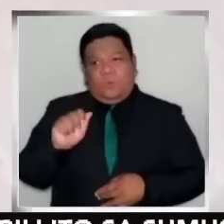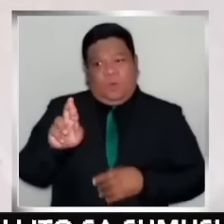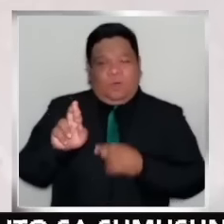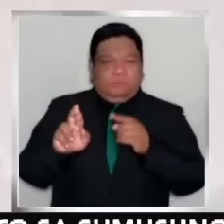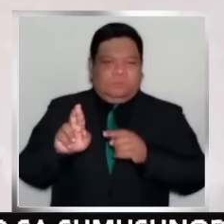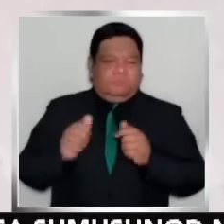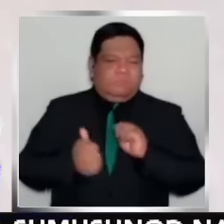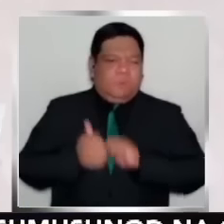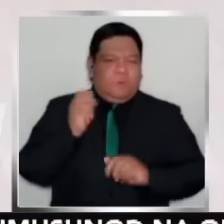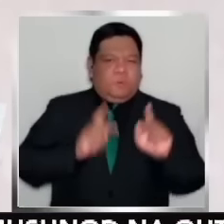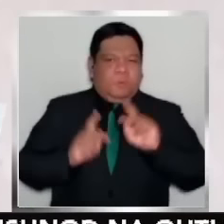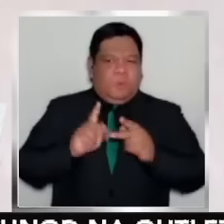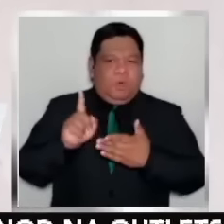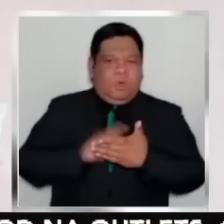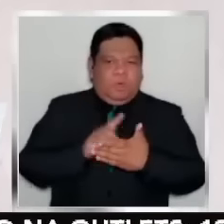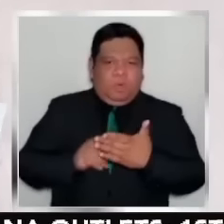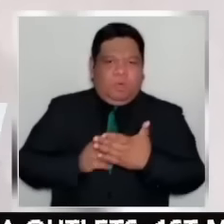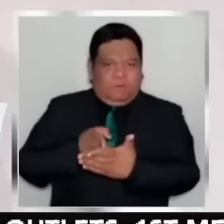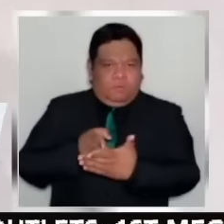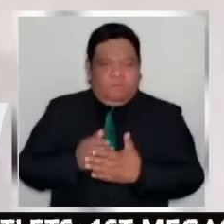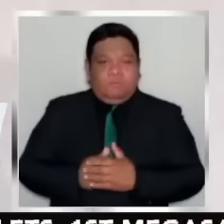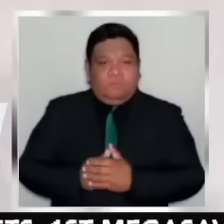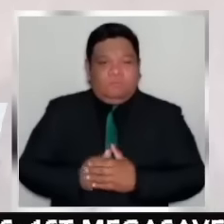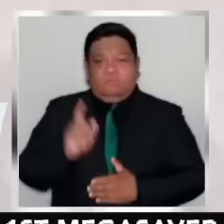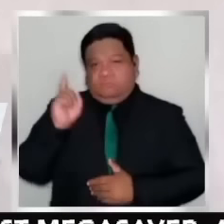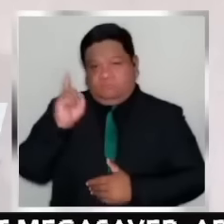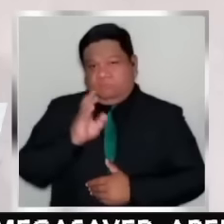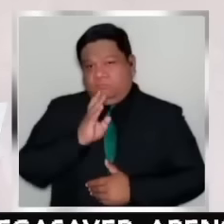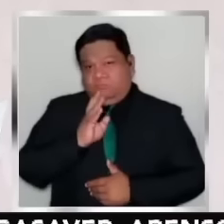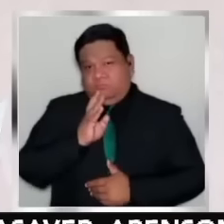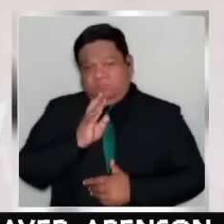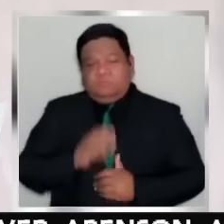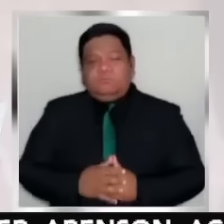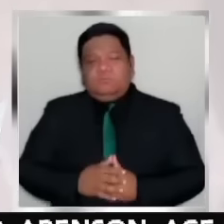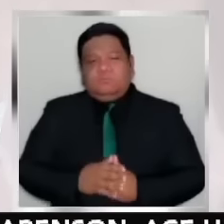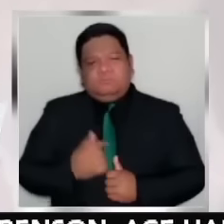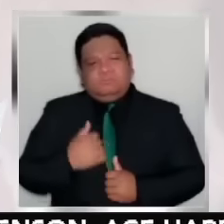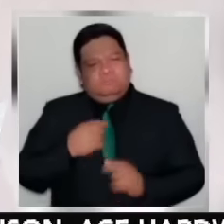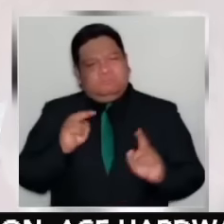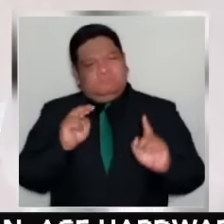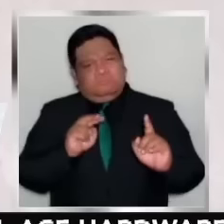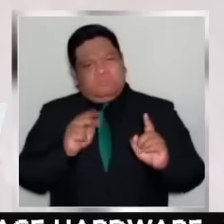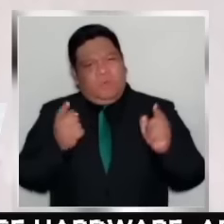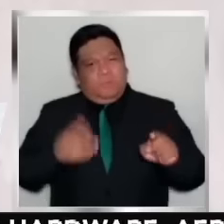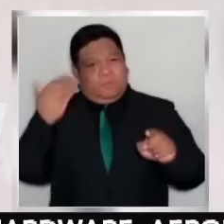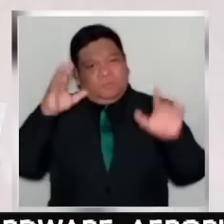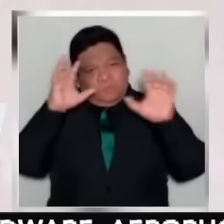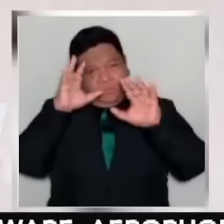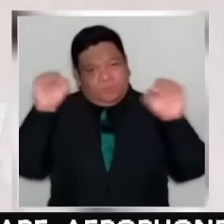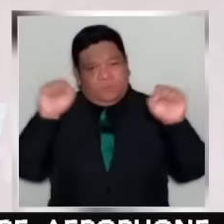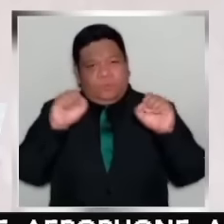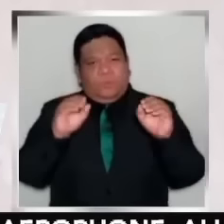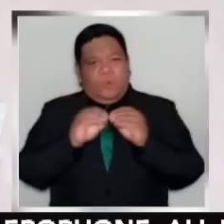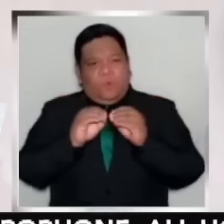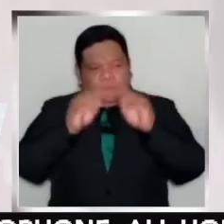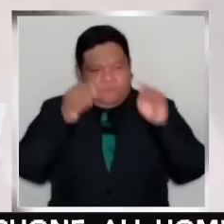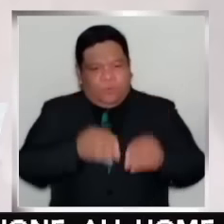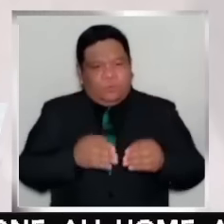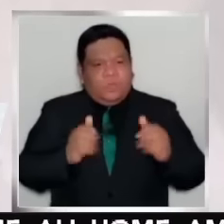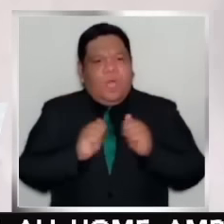And in my view, what had happened in the previous administration is that we focused very much on enforcement. And because of